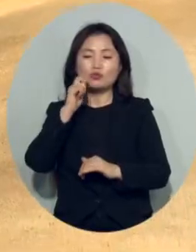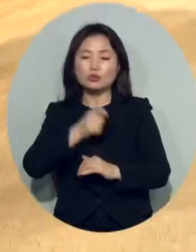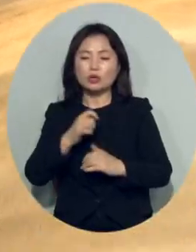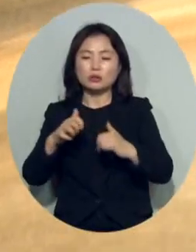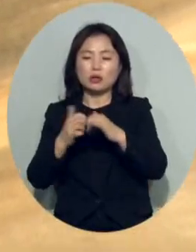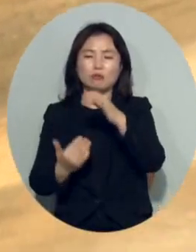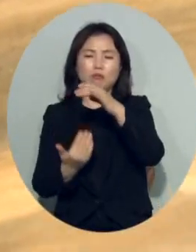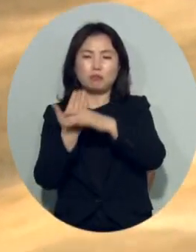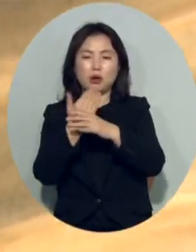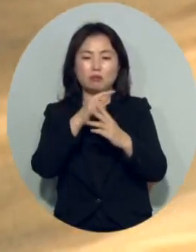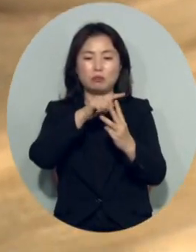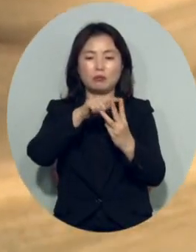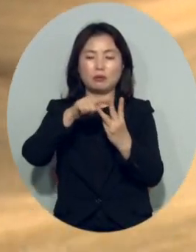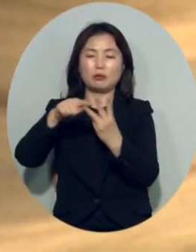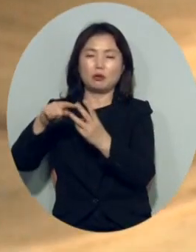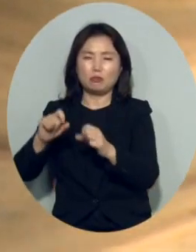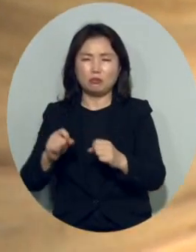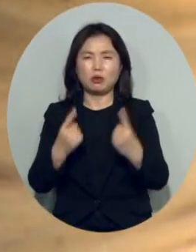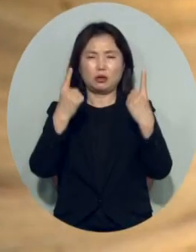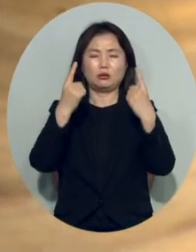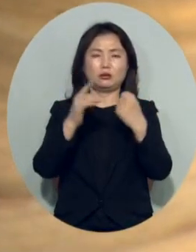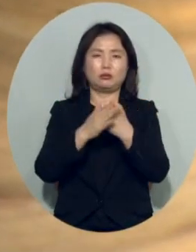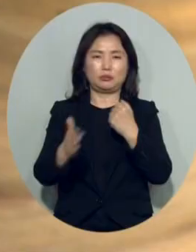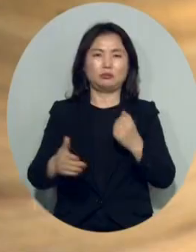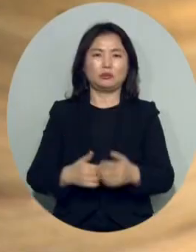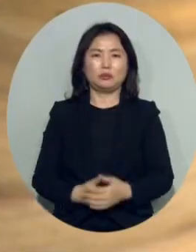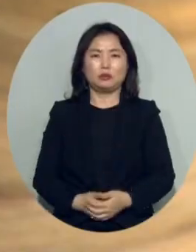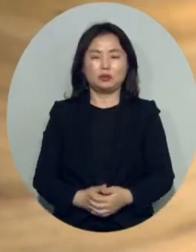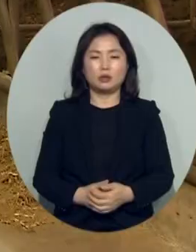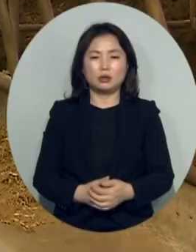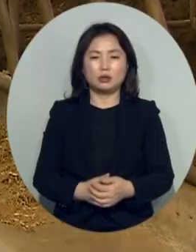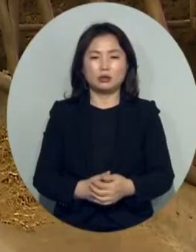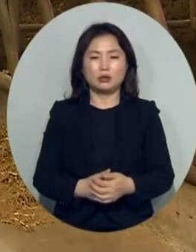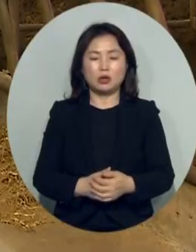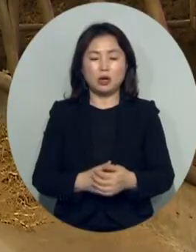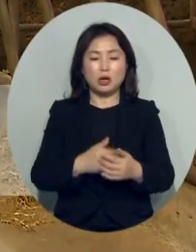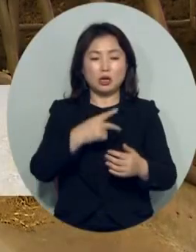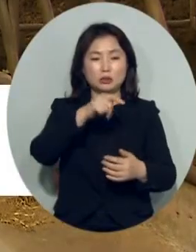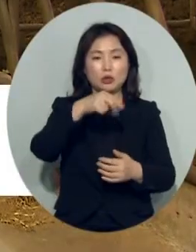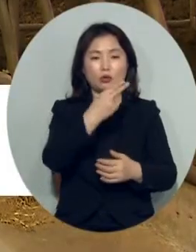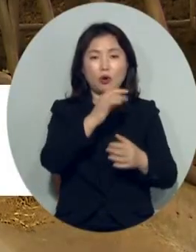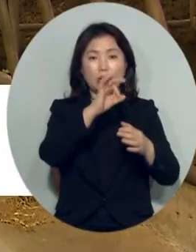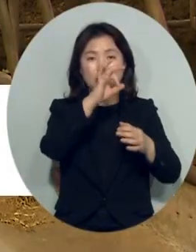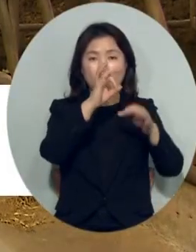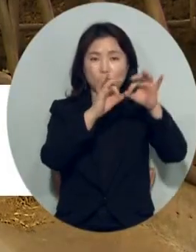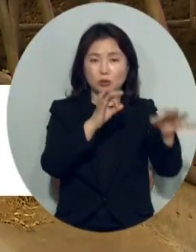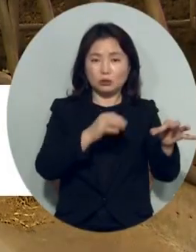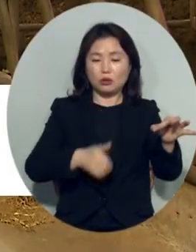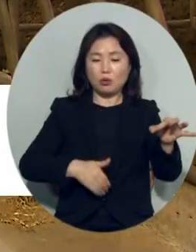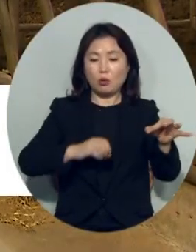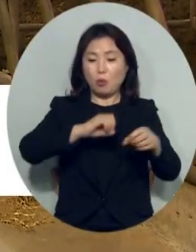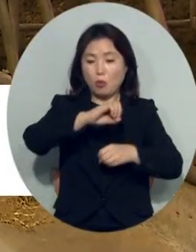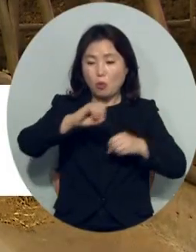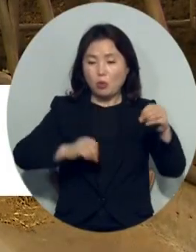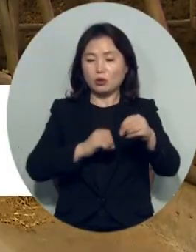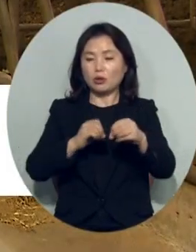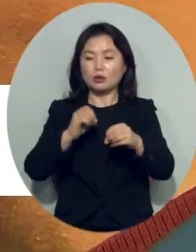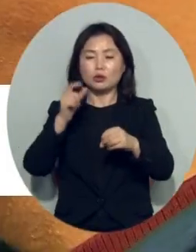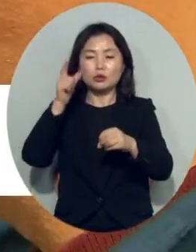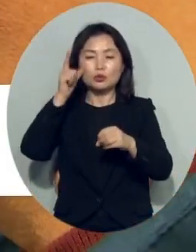사태까지 악재가 겹쳤기 때문입니다. 내려야 할 사료값은 올라가고 정작 올라야